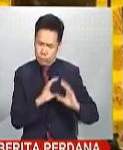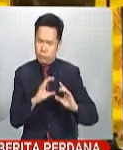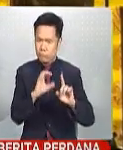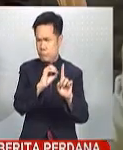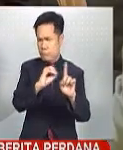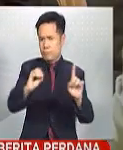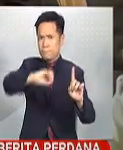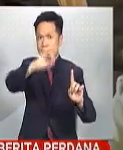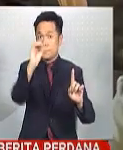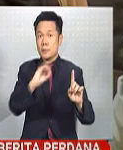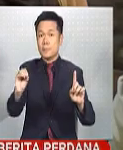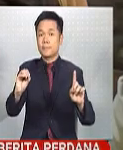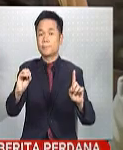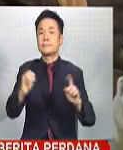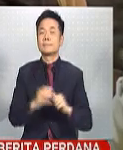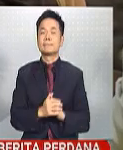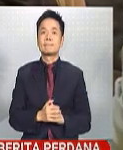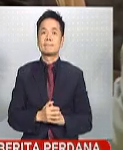dengan segala daya upaya saya